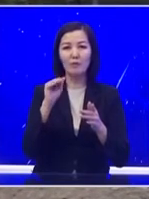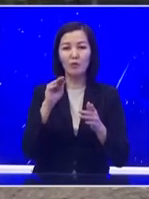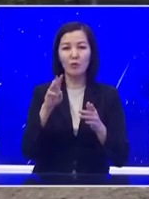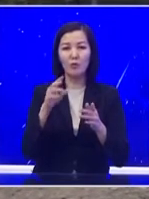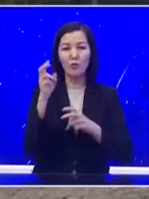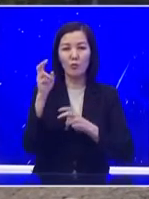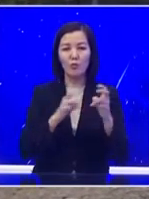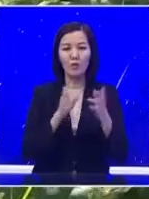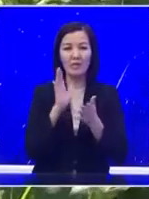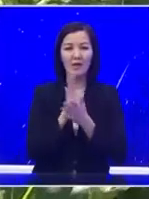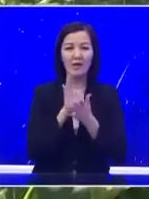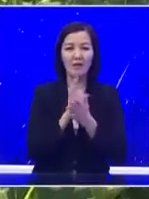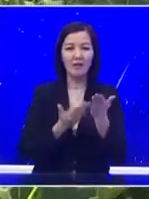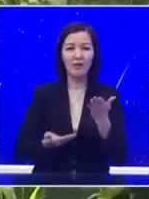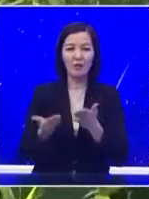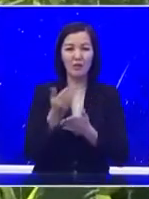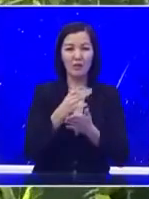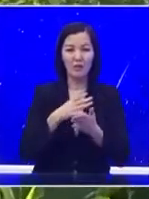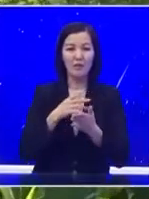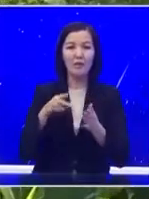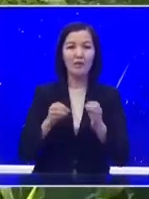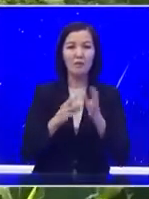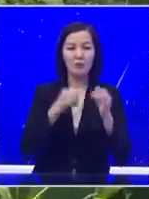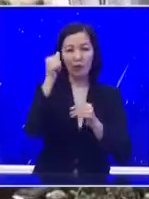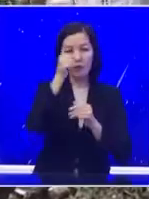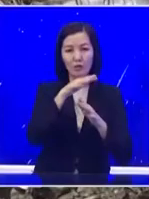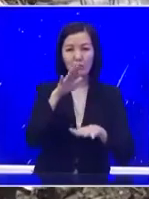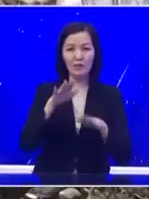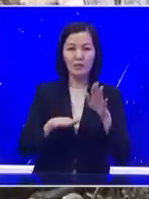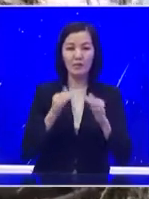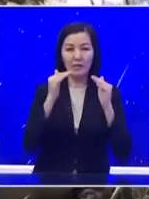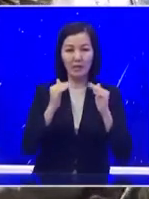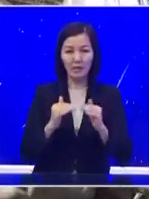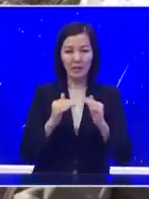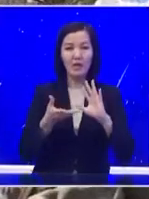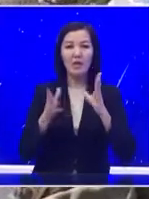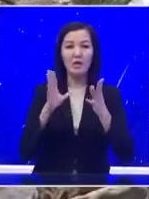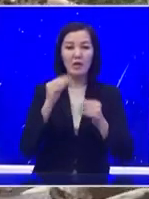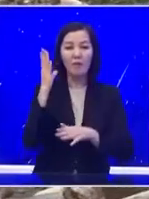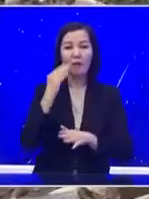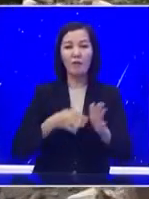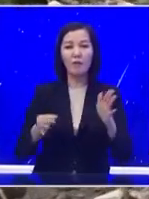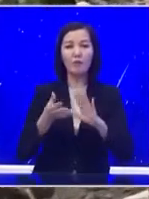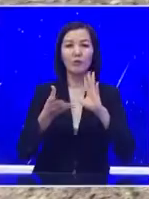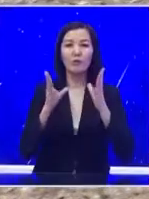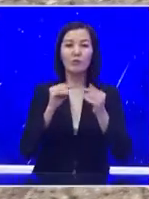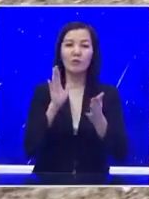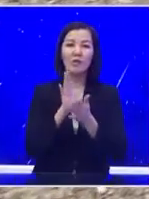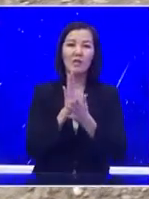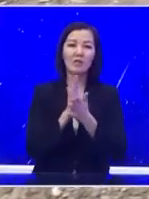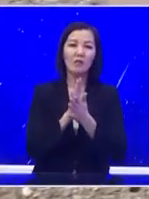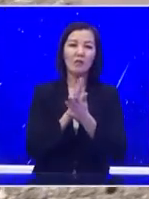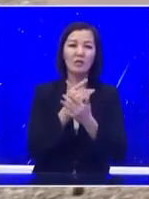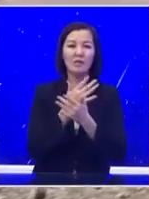431,5 мың тонна өндірістік қалдық жиналыпты. Бұл 2018 жылмен салыстырғанда азайған дейді. Жалпы Алматы облысы бойынша